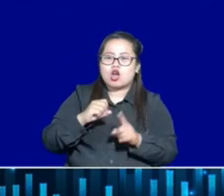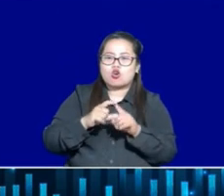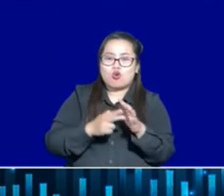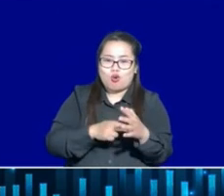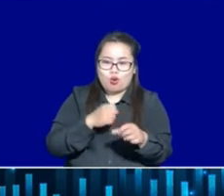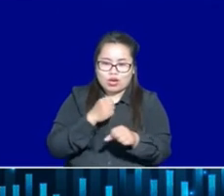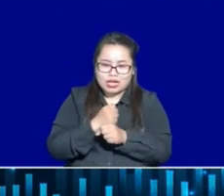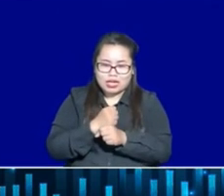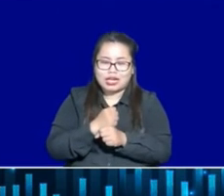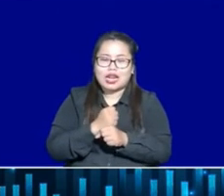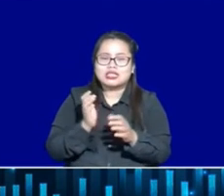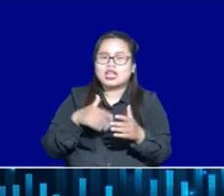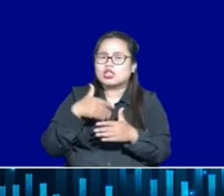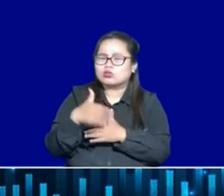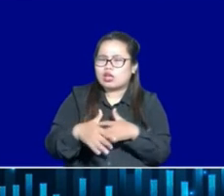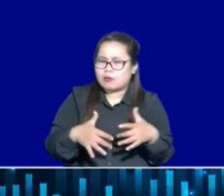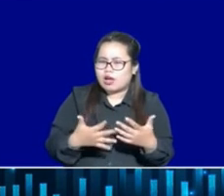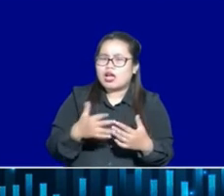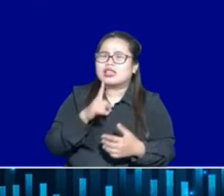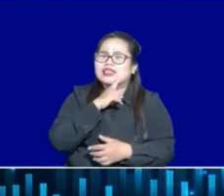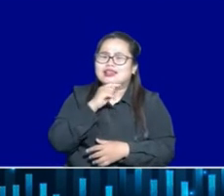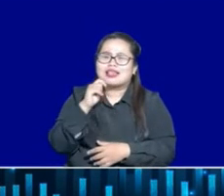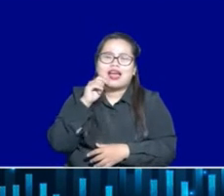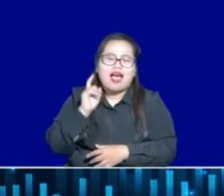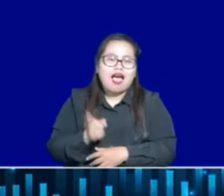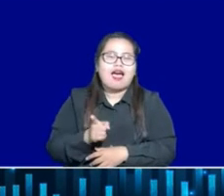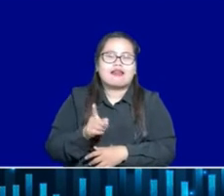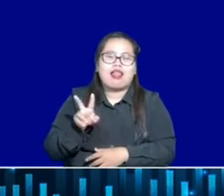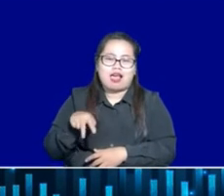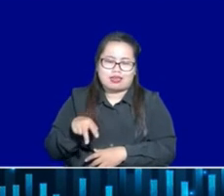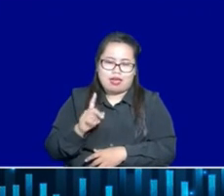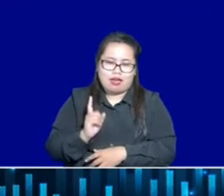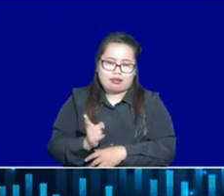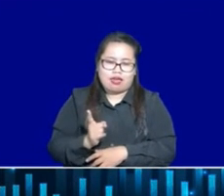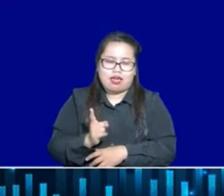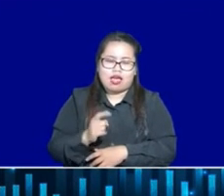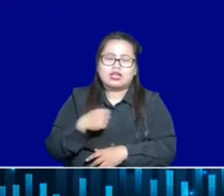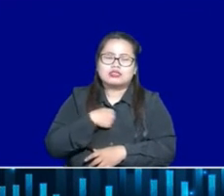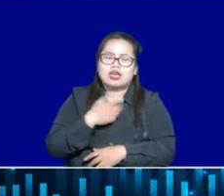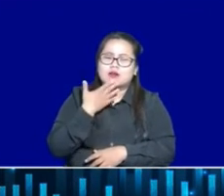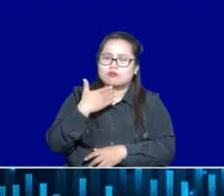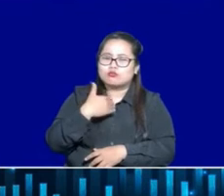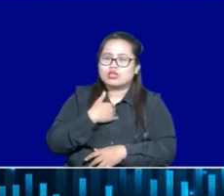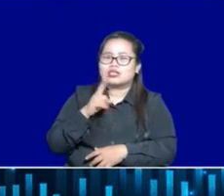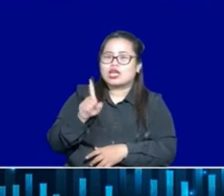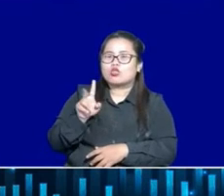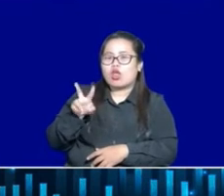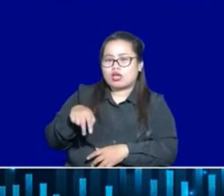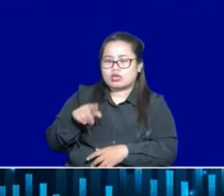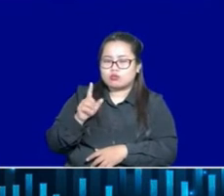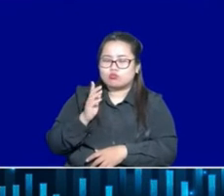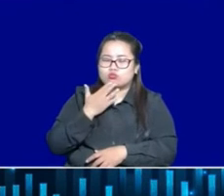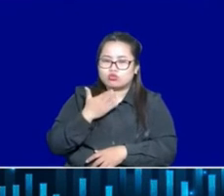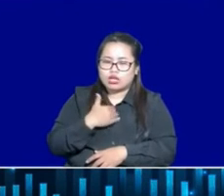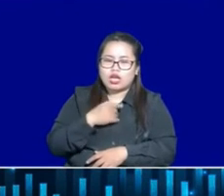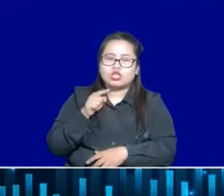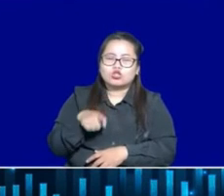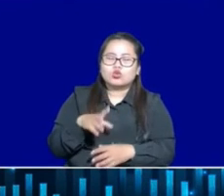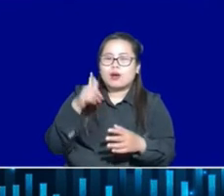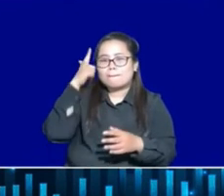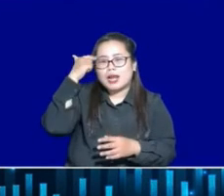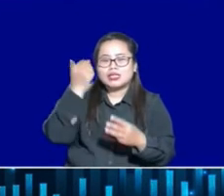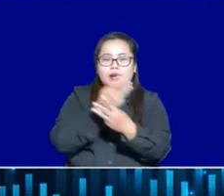Lalu ternyata ada lagi, ya, saya punya yang satu lagi, itu belajar